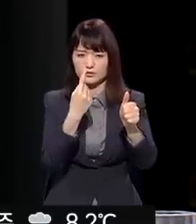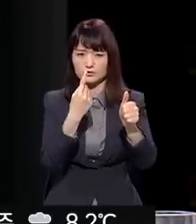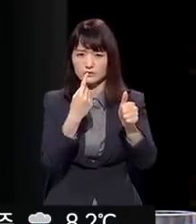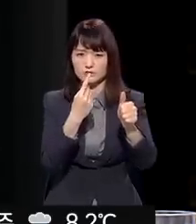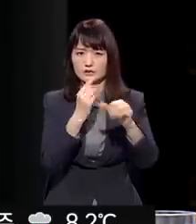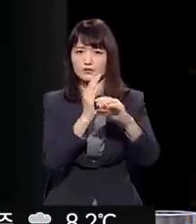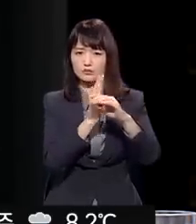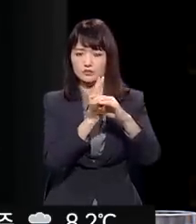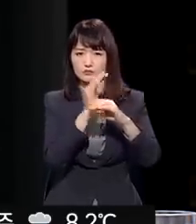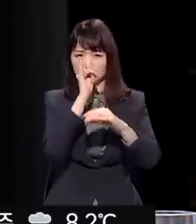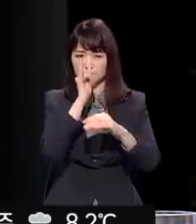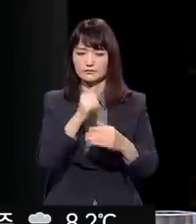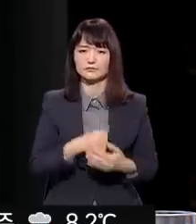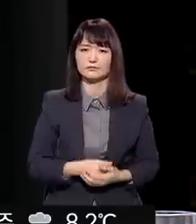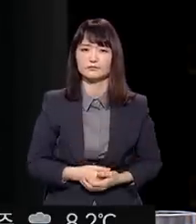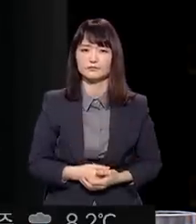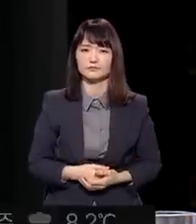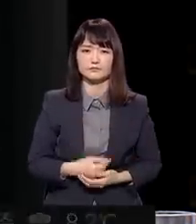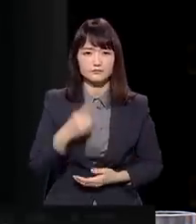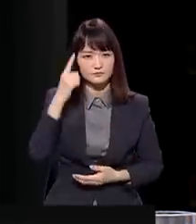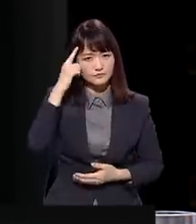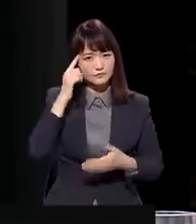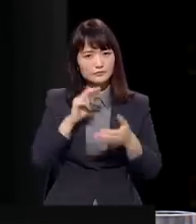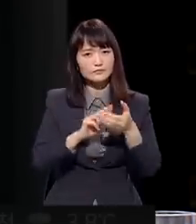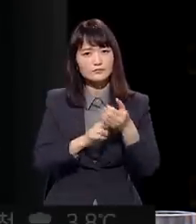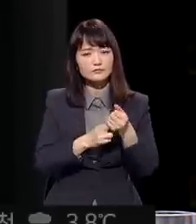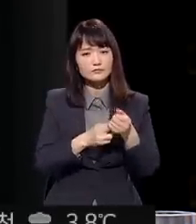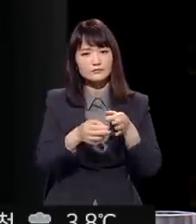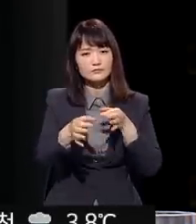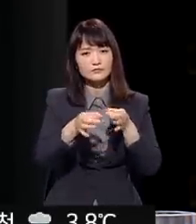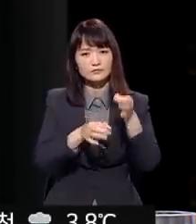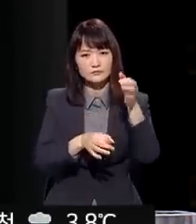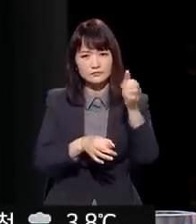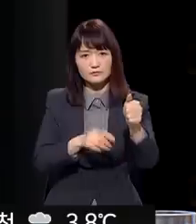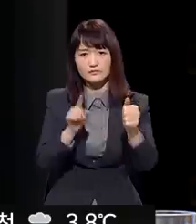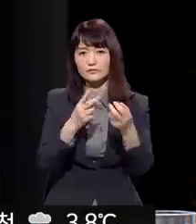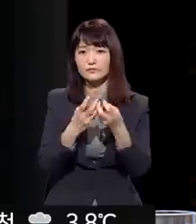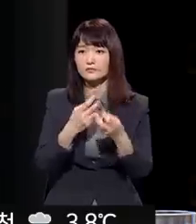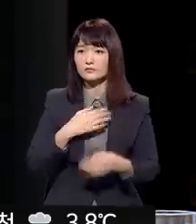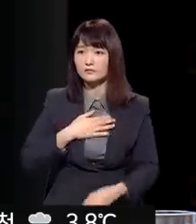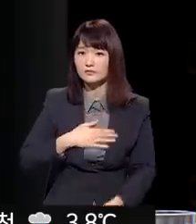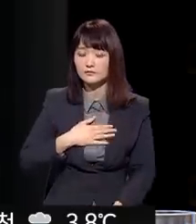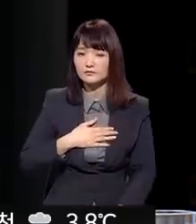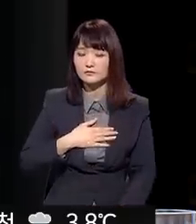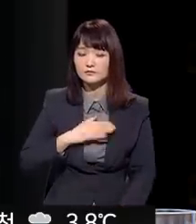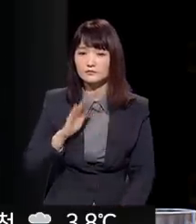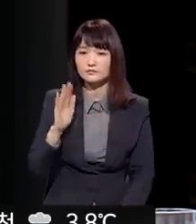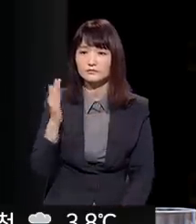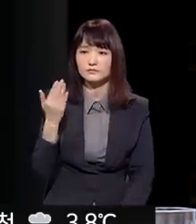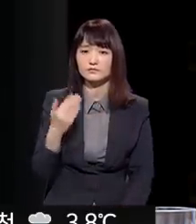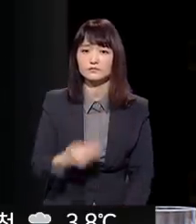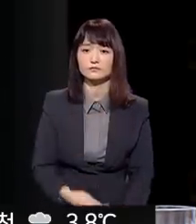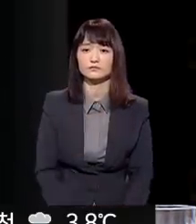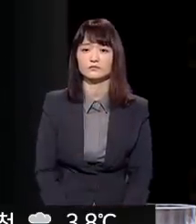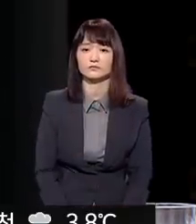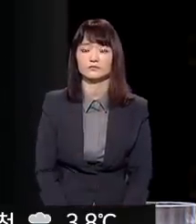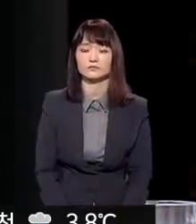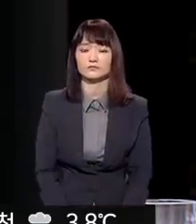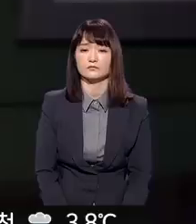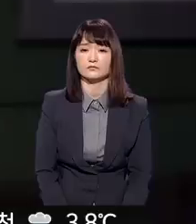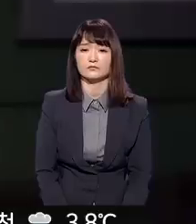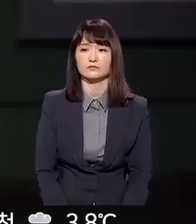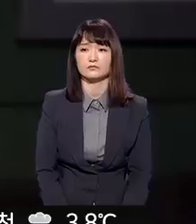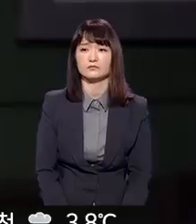있습니다. 자, 이 미용실 원장과 어떻게 알게 된 사이인 건지부터 좀 따져보죠. 네, 일단 발단부터